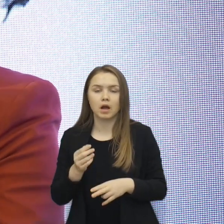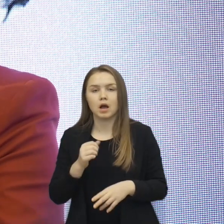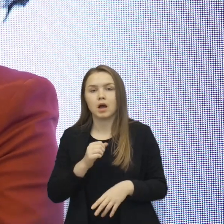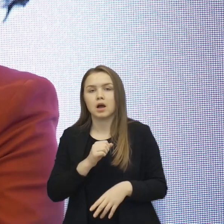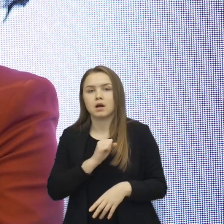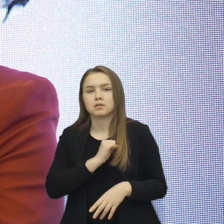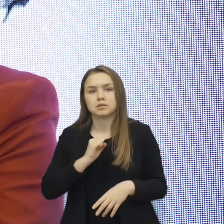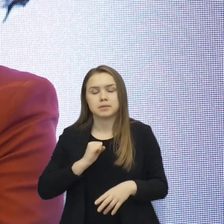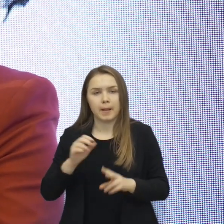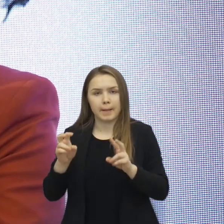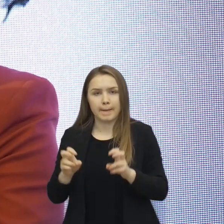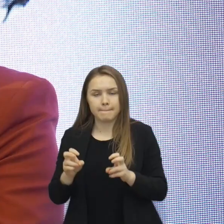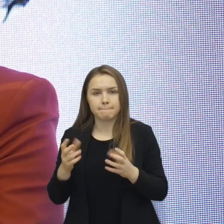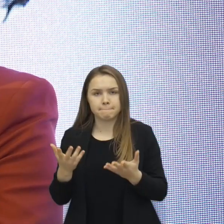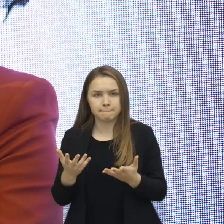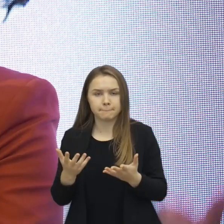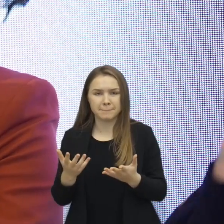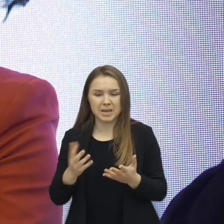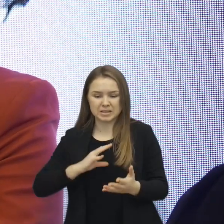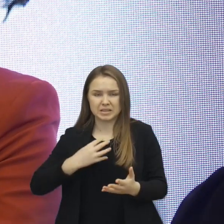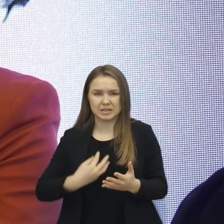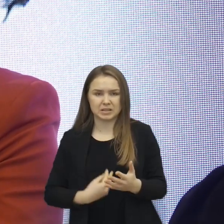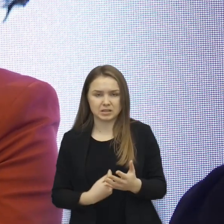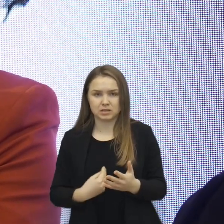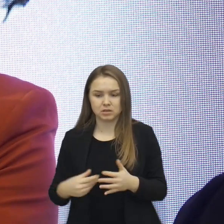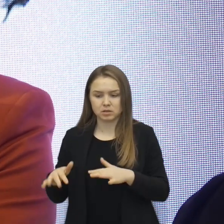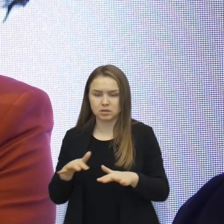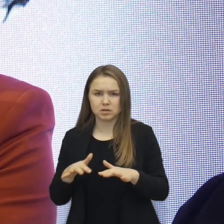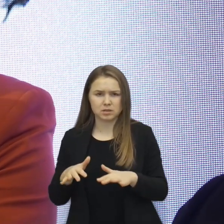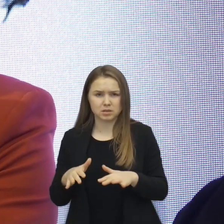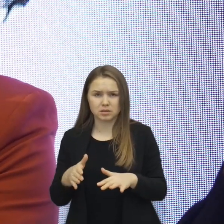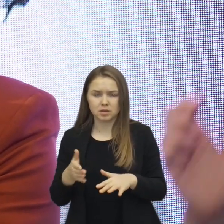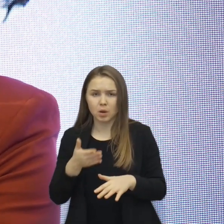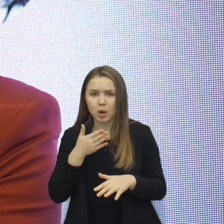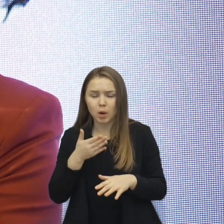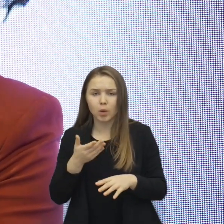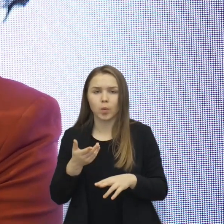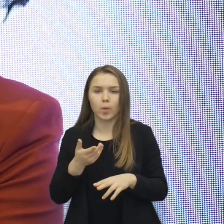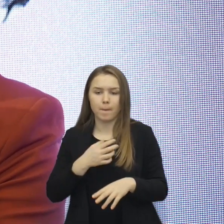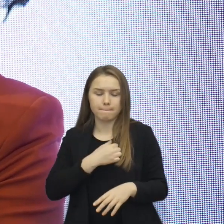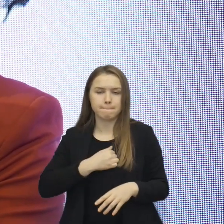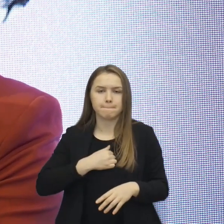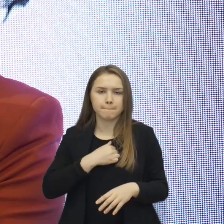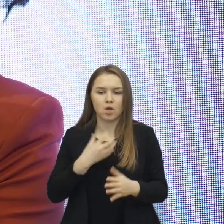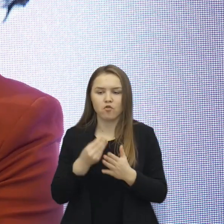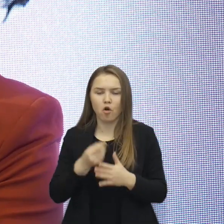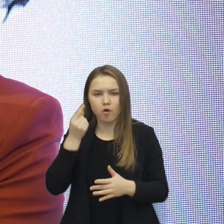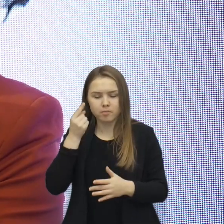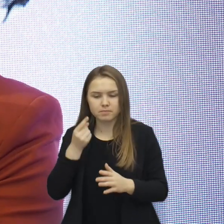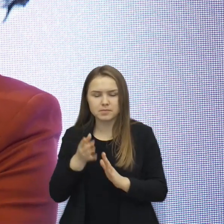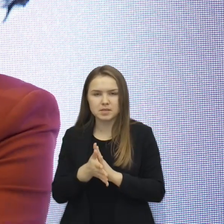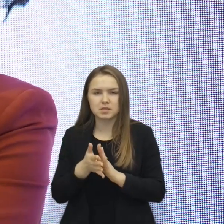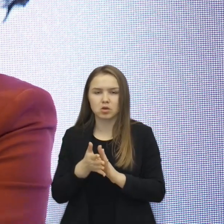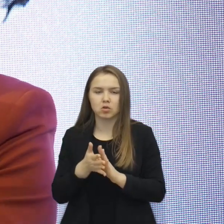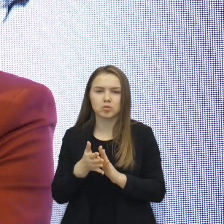įstumia žmonės trans asmenys į dar pažeidžiamesnę situaciją, nes jie bijo tada prisipažinti apie kitus savo psichikos sveikatos